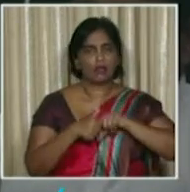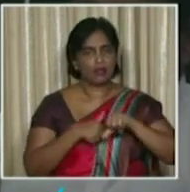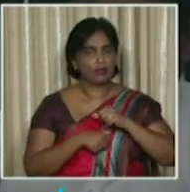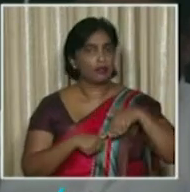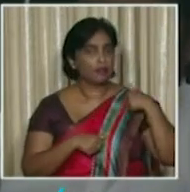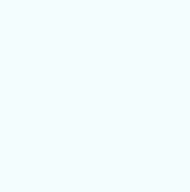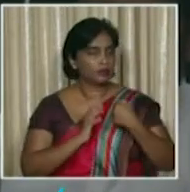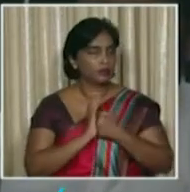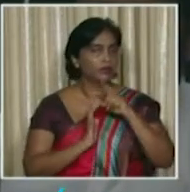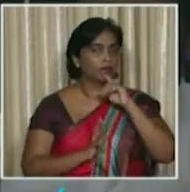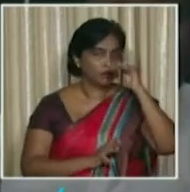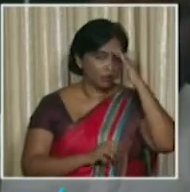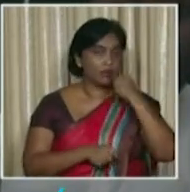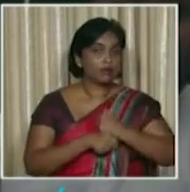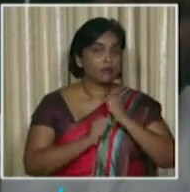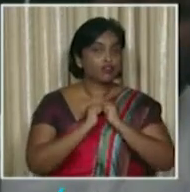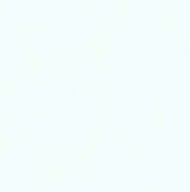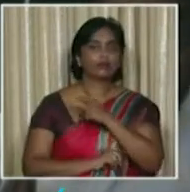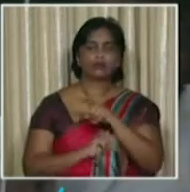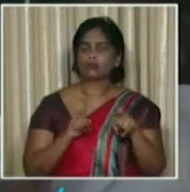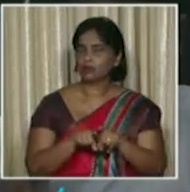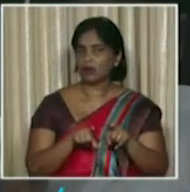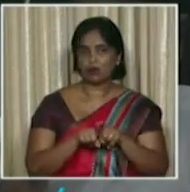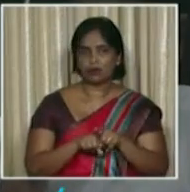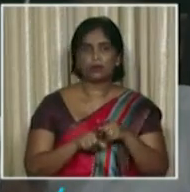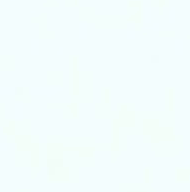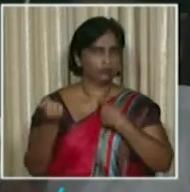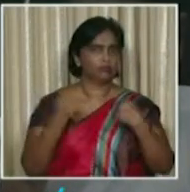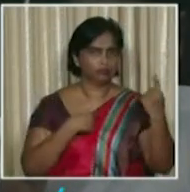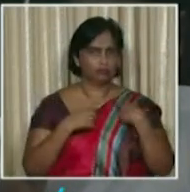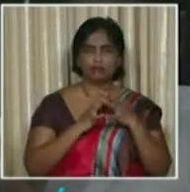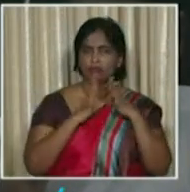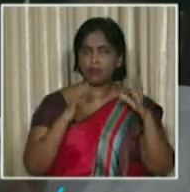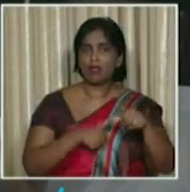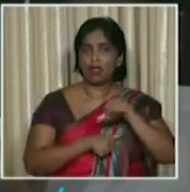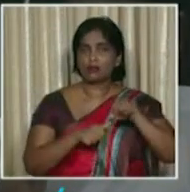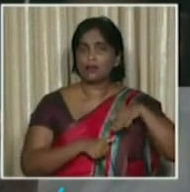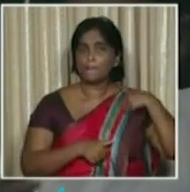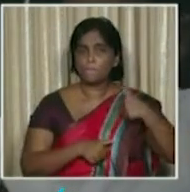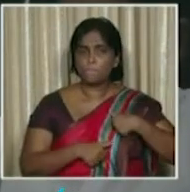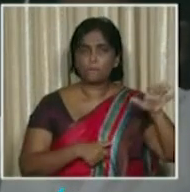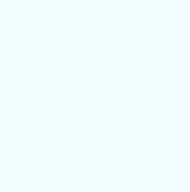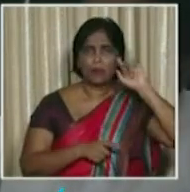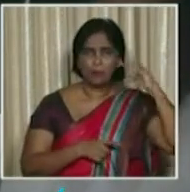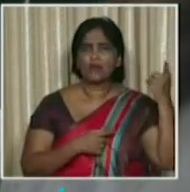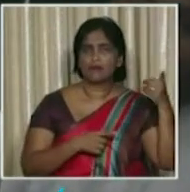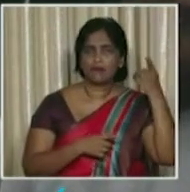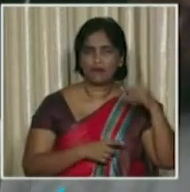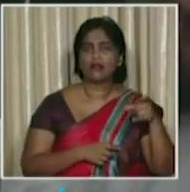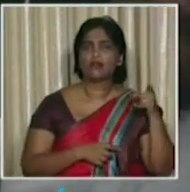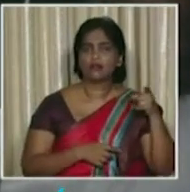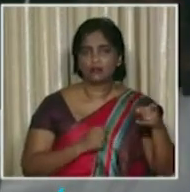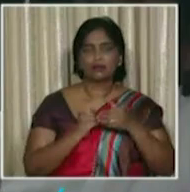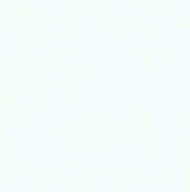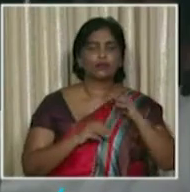ගරු කතානායකතුමනි රාජ්‍ය සේවය කියන එක අඳුර ගන්නවත් දන්නේ නැහැ මටත් කතා කරනවා ගොඩක් අය ඒ ආයතන ප්‍රධානීන්ට තියෙන රදකම තමයි ඒක අපි ඒ කියලා